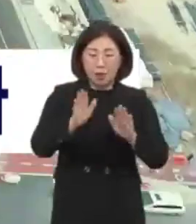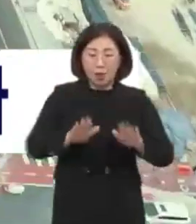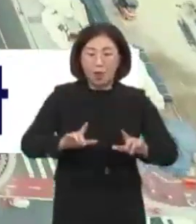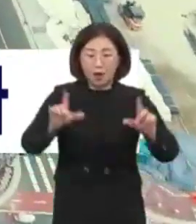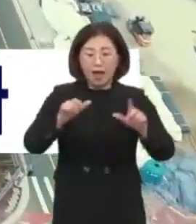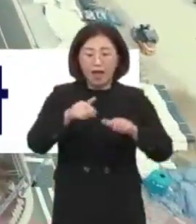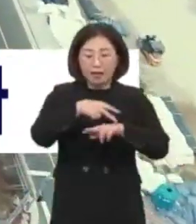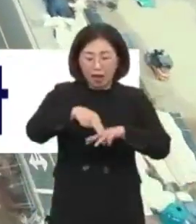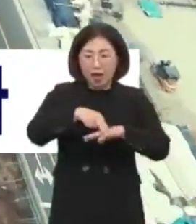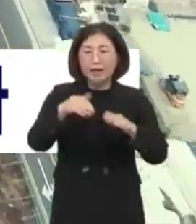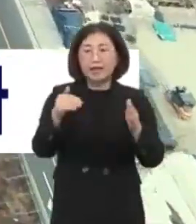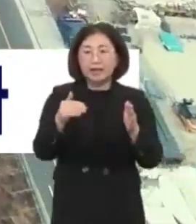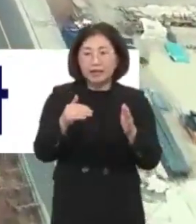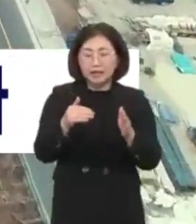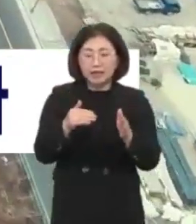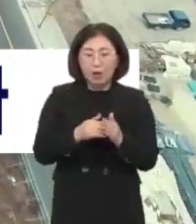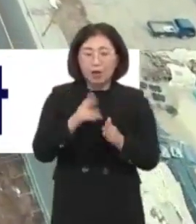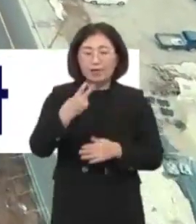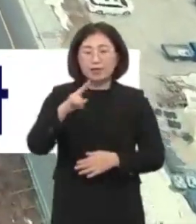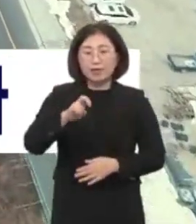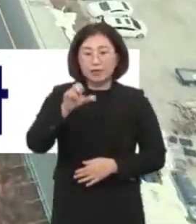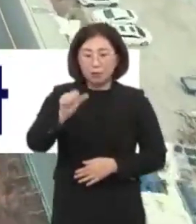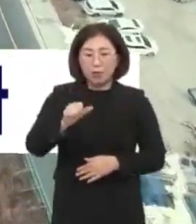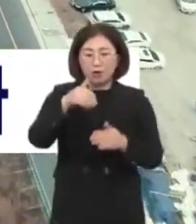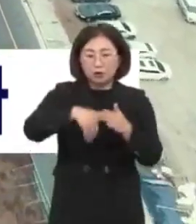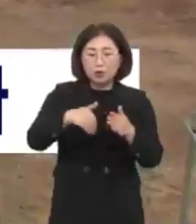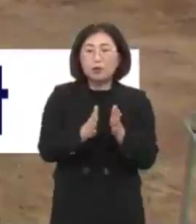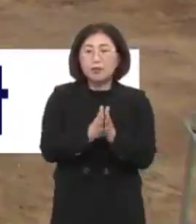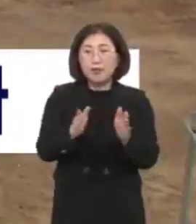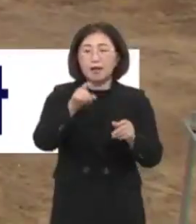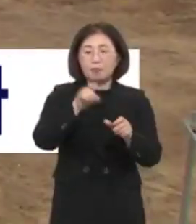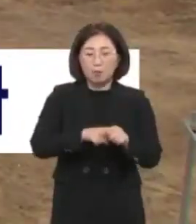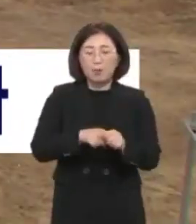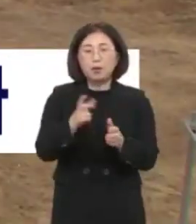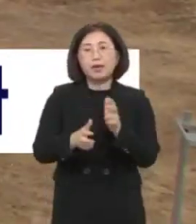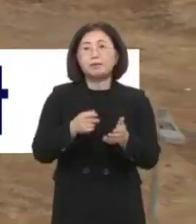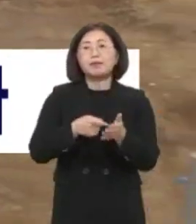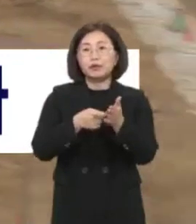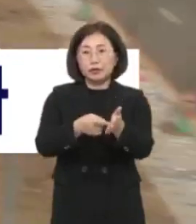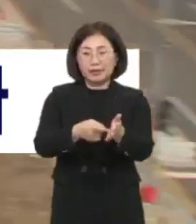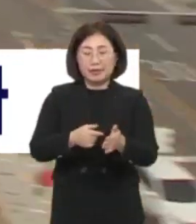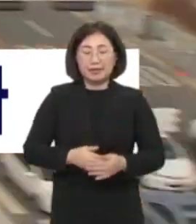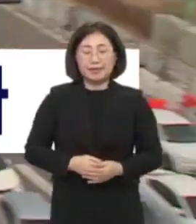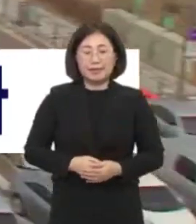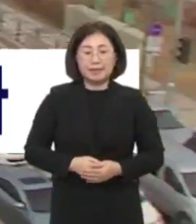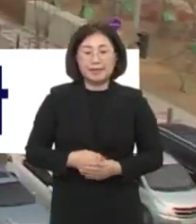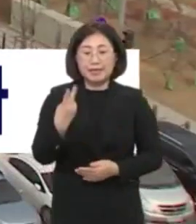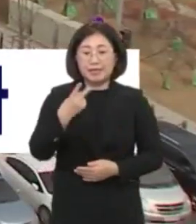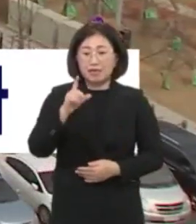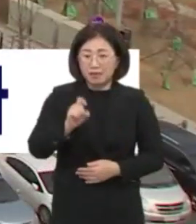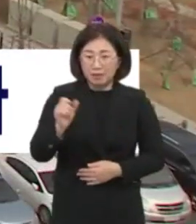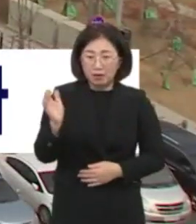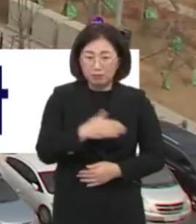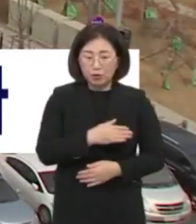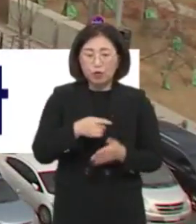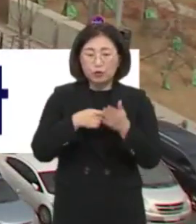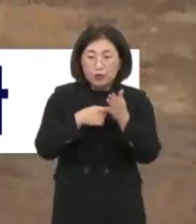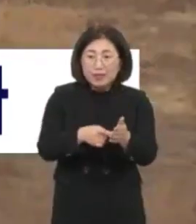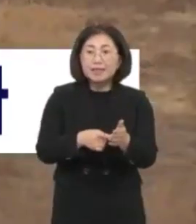설계 발주를 마치고 오는 2025년 준공을 목표로 사업을 추진할 계획입니다. 지난 2010년부터